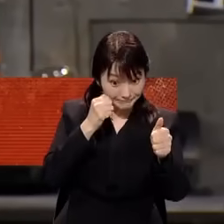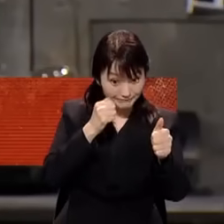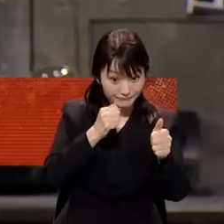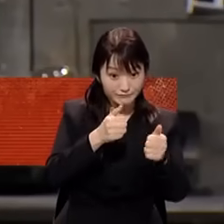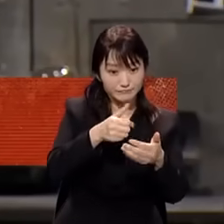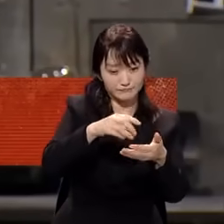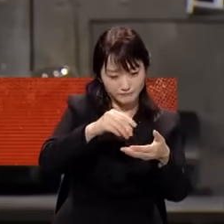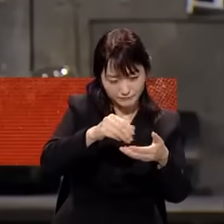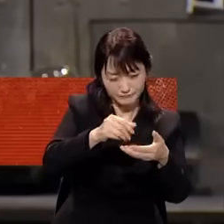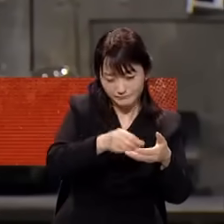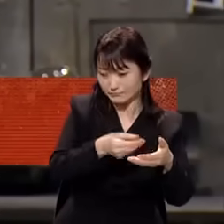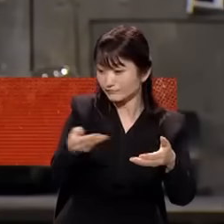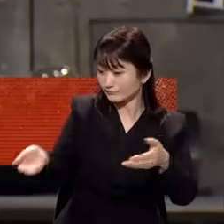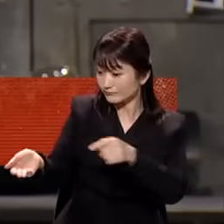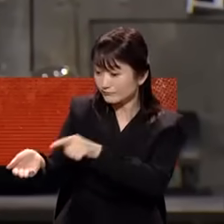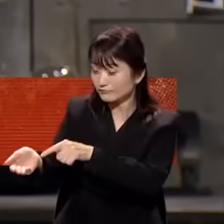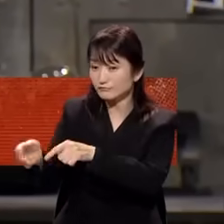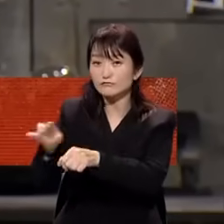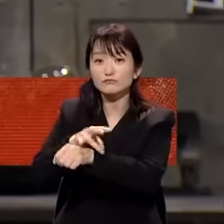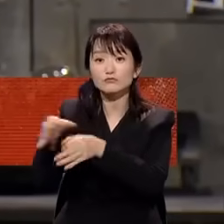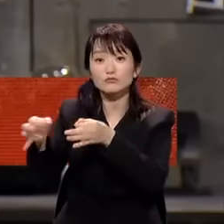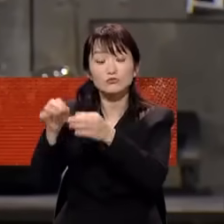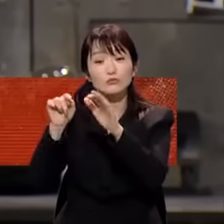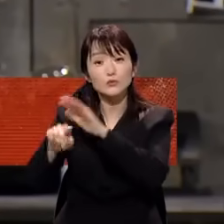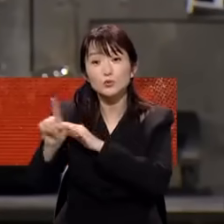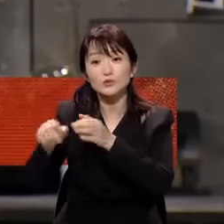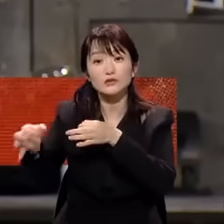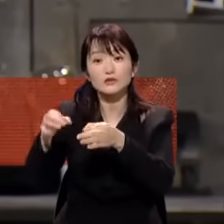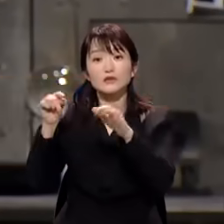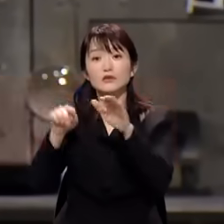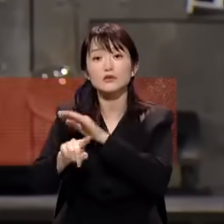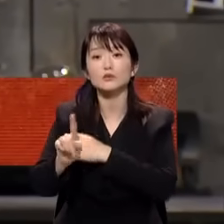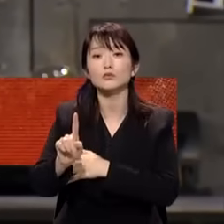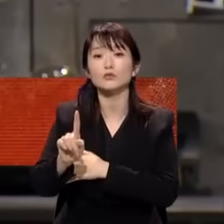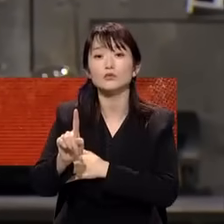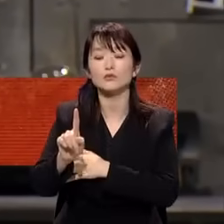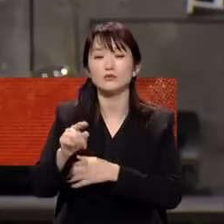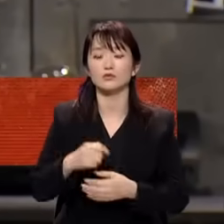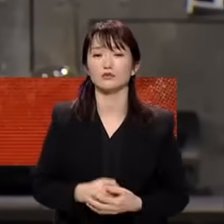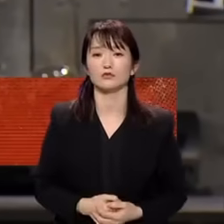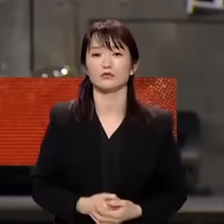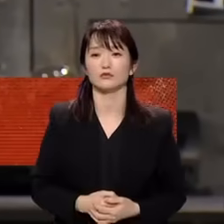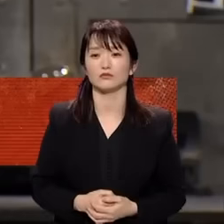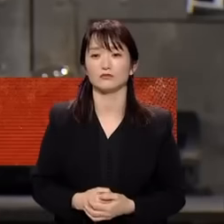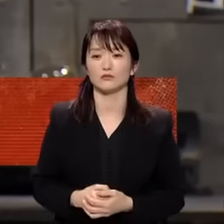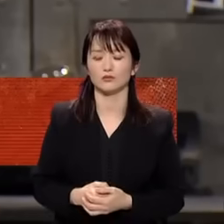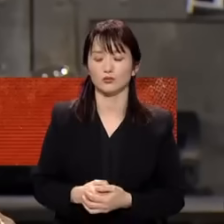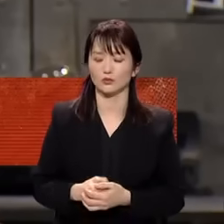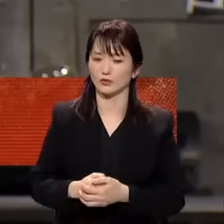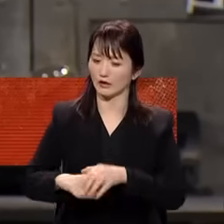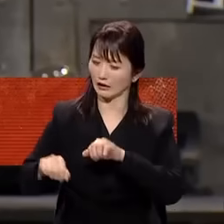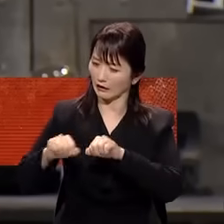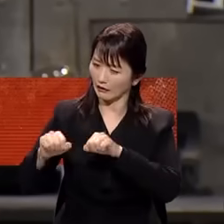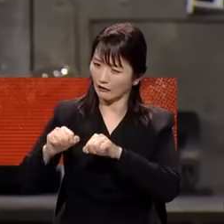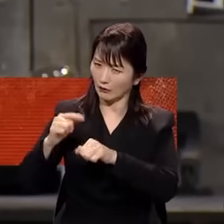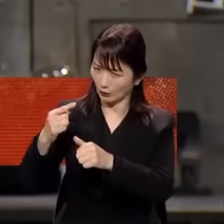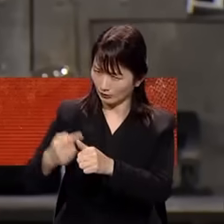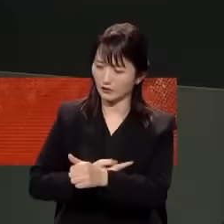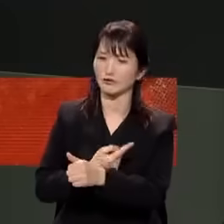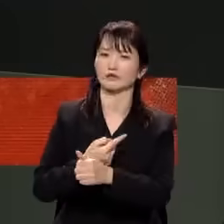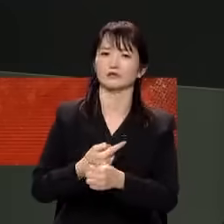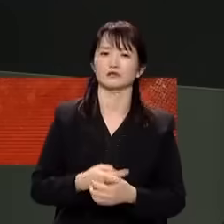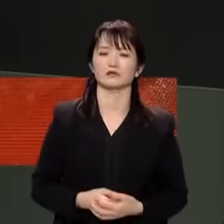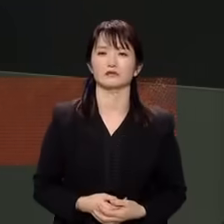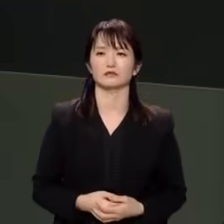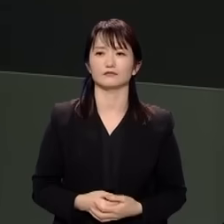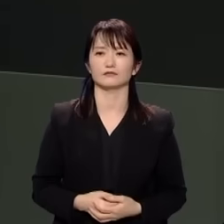방법으로 편의점에 갈 수도 있는 거고 어떤 가게를 가도 뭐 정신없을 때는 저렇게 할 수 있지 않겠어요? 너무 능수능란해 보여서. 그러니까 말입니다.